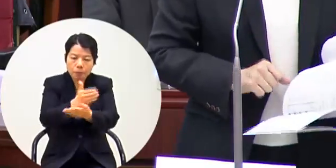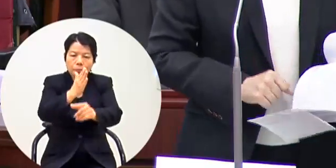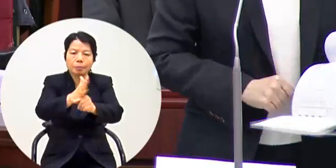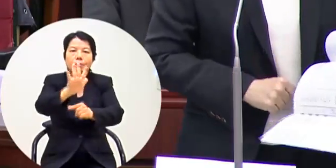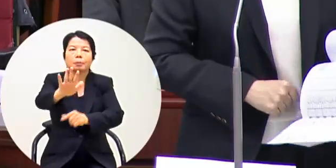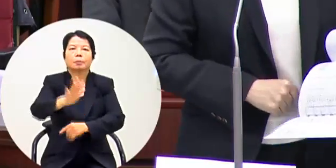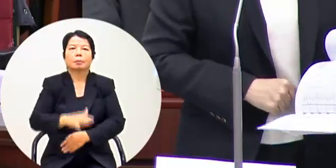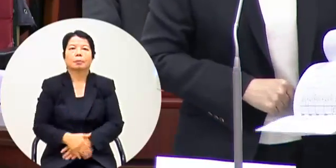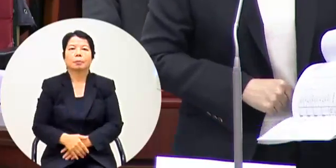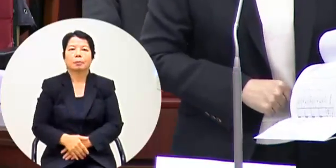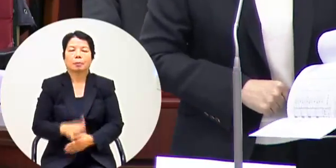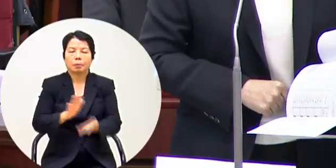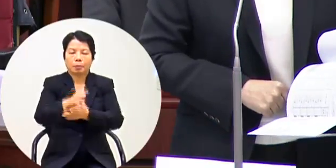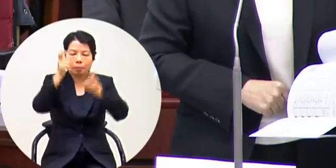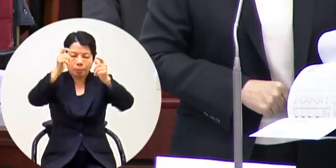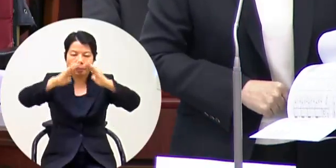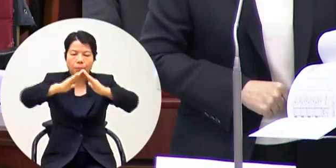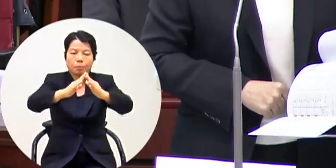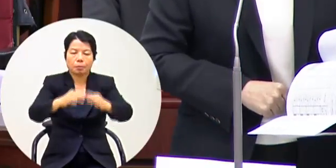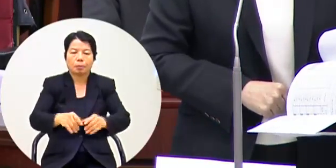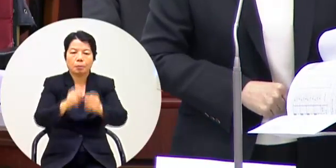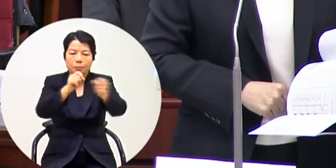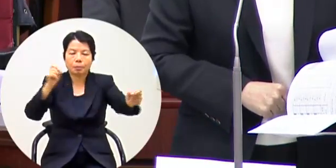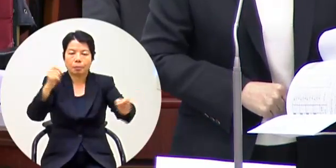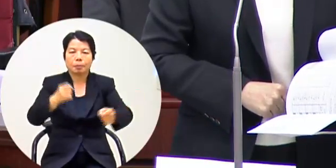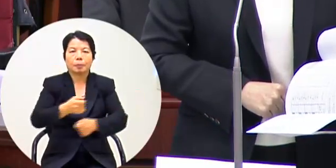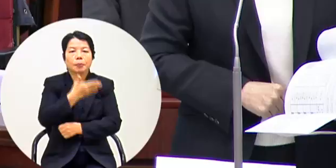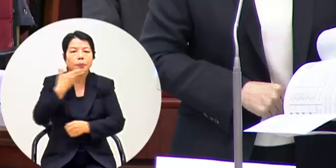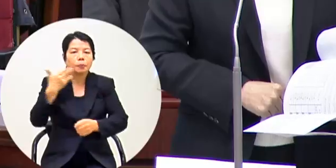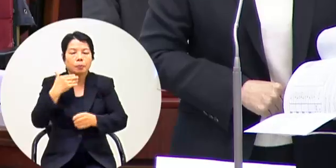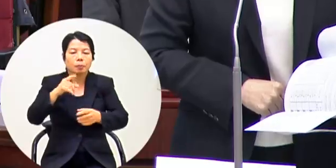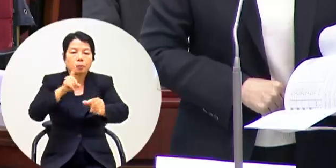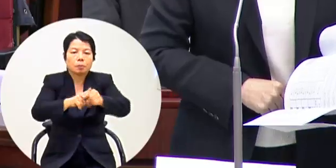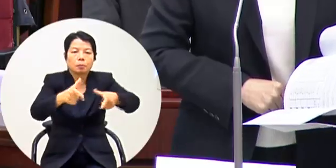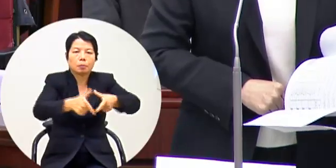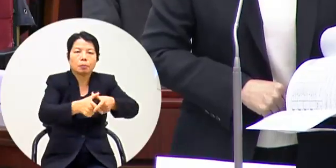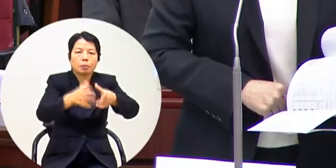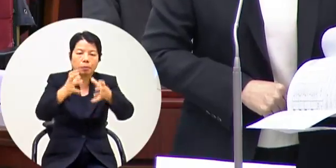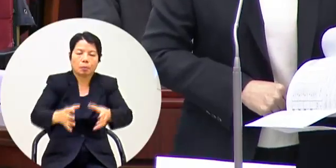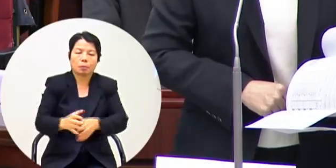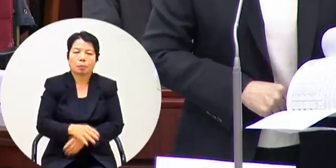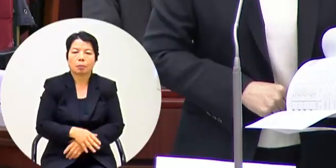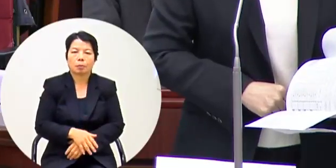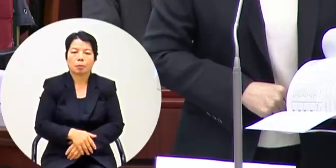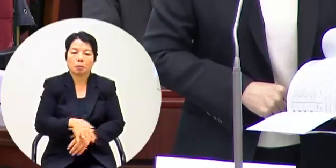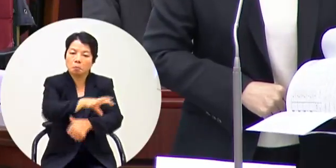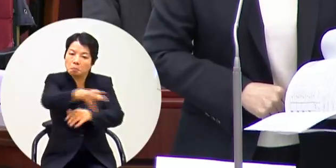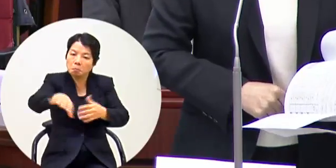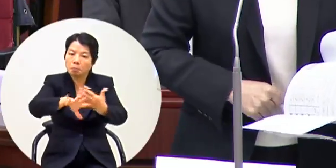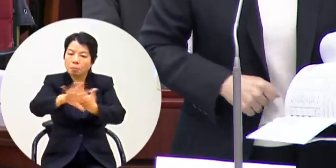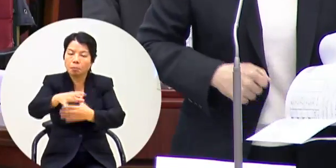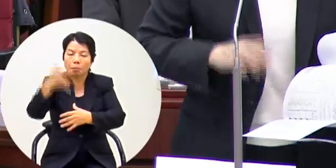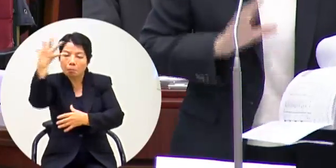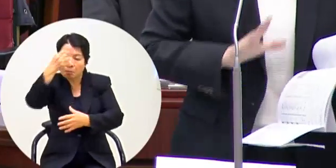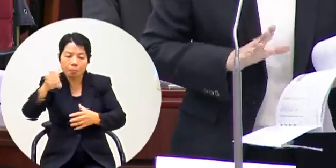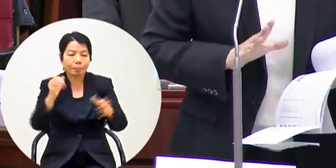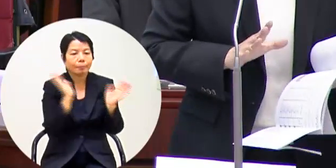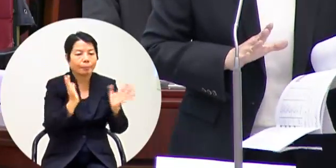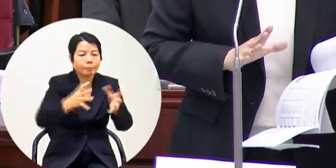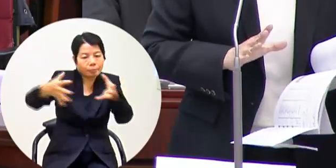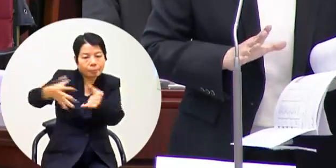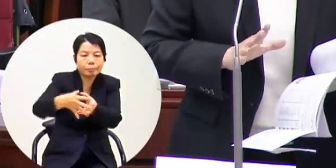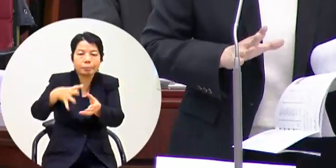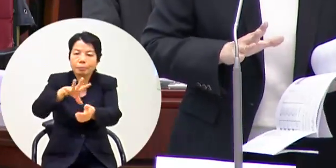长青中心之外，会有多少个据点会是老幼共学呢？老幼融合呢？ 我们现在目